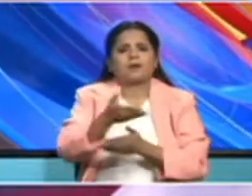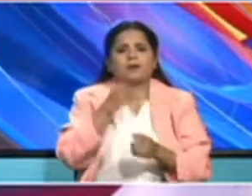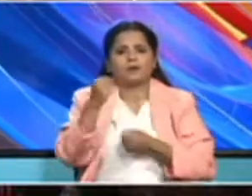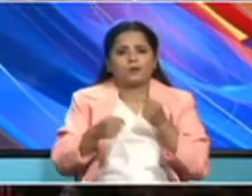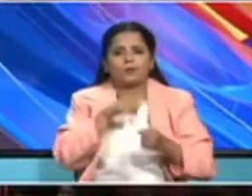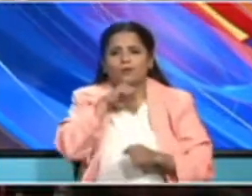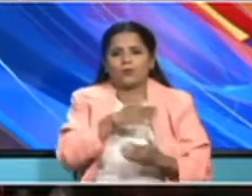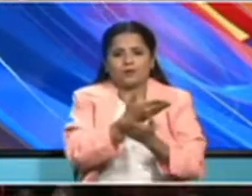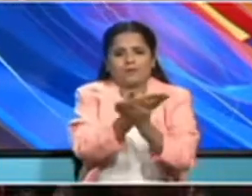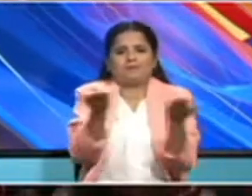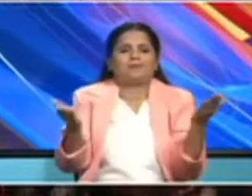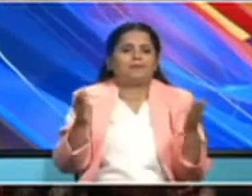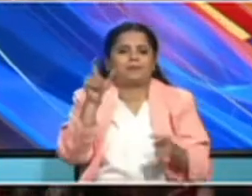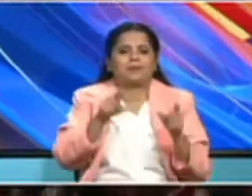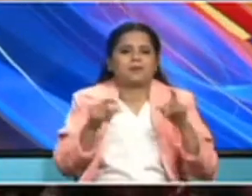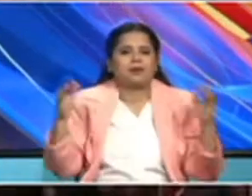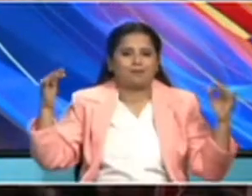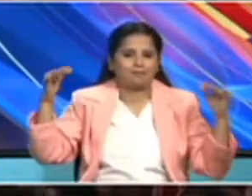खिलाड़ियों,